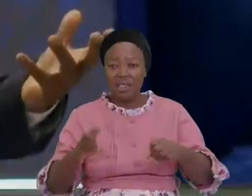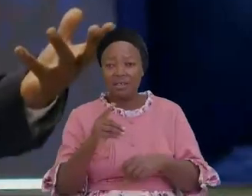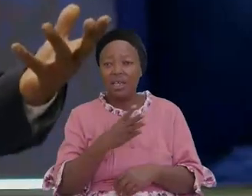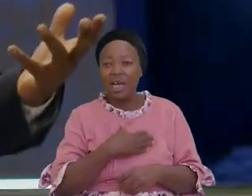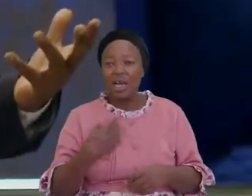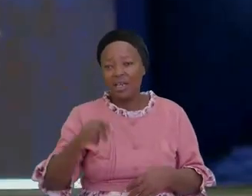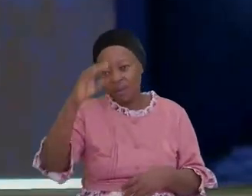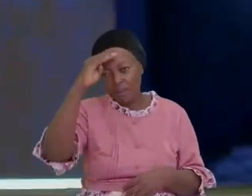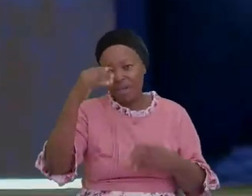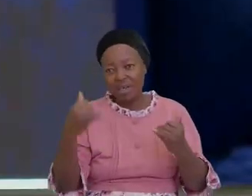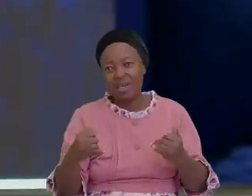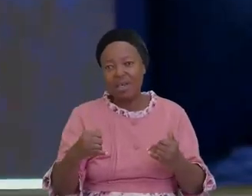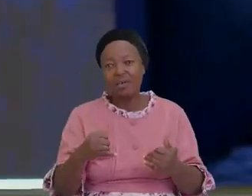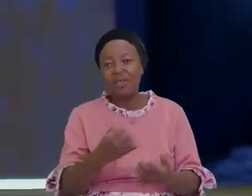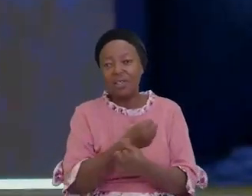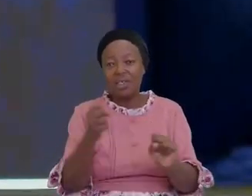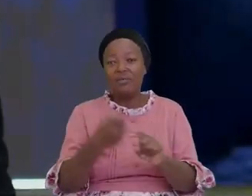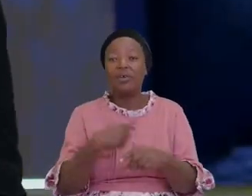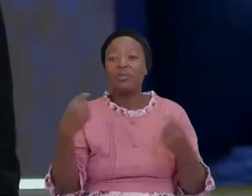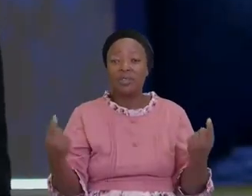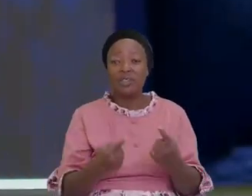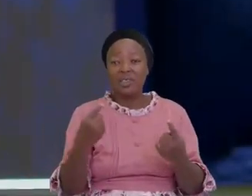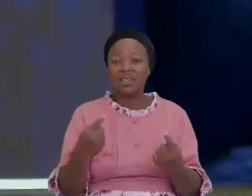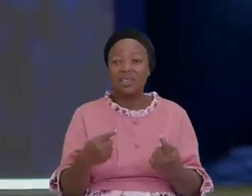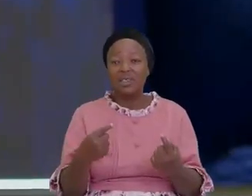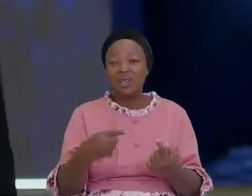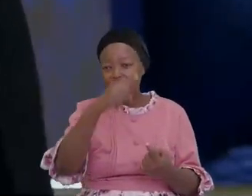également. L'homme aussi était né de nouveau.